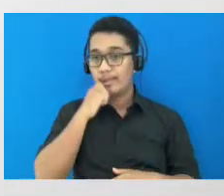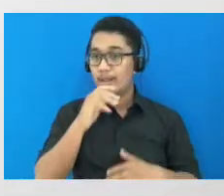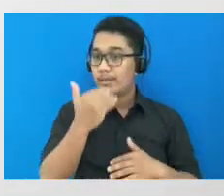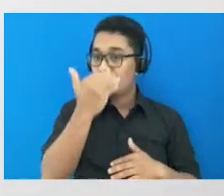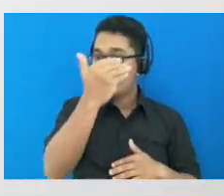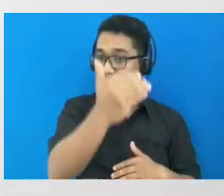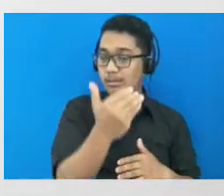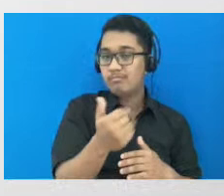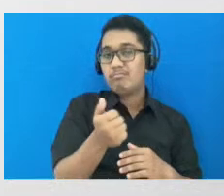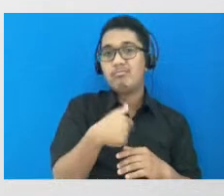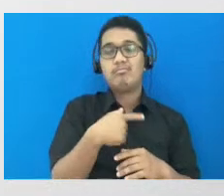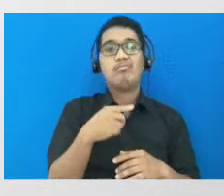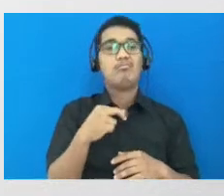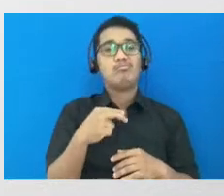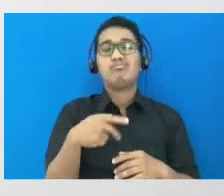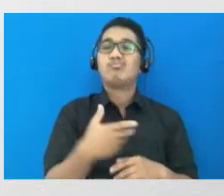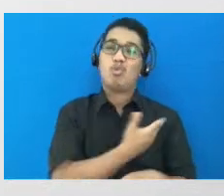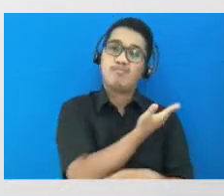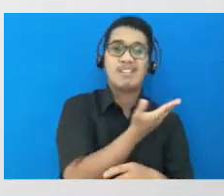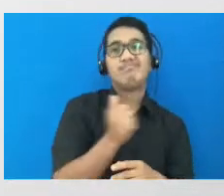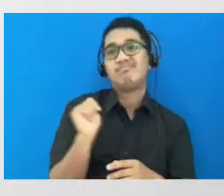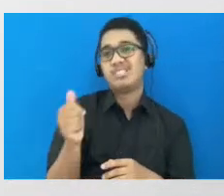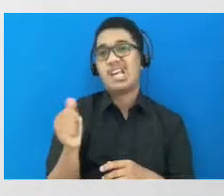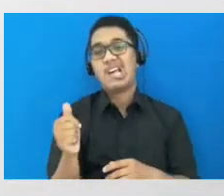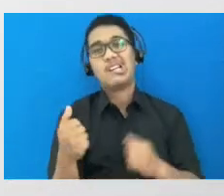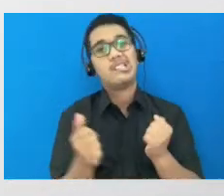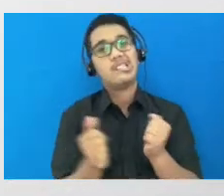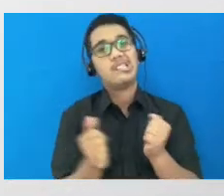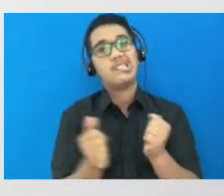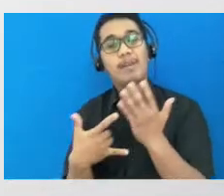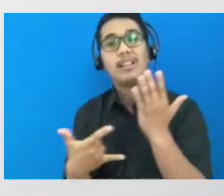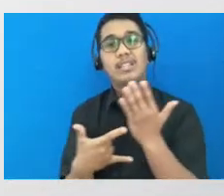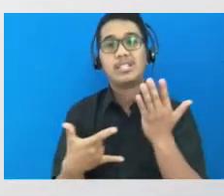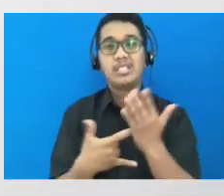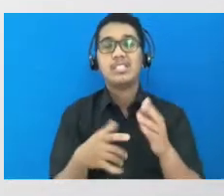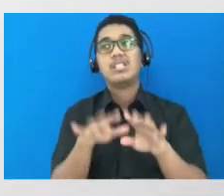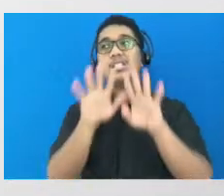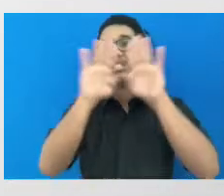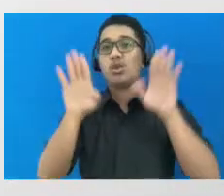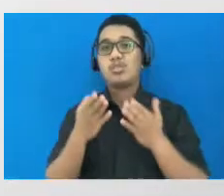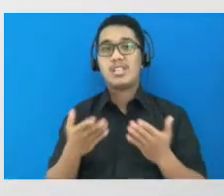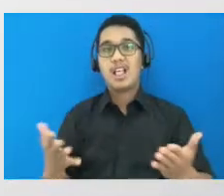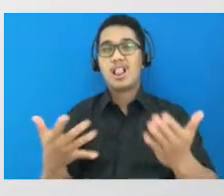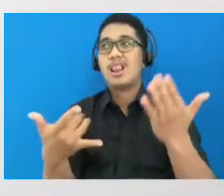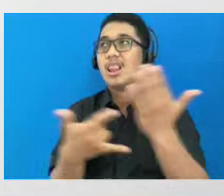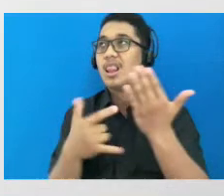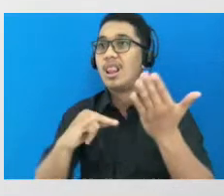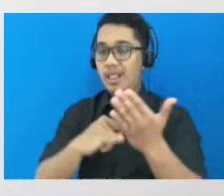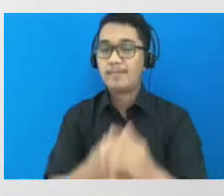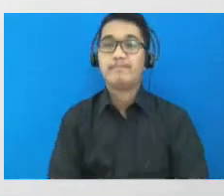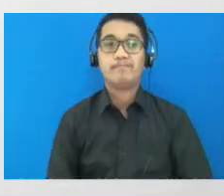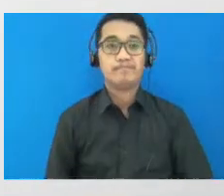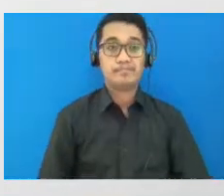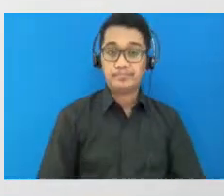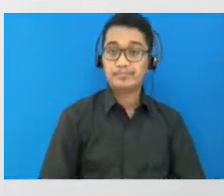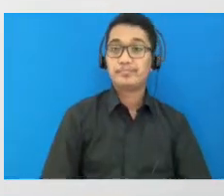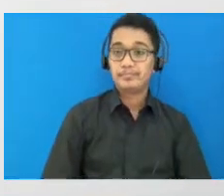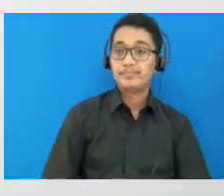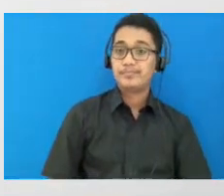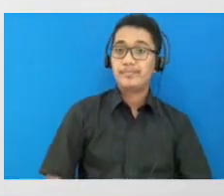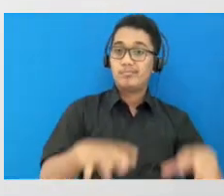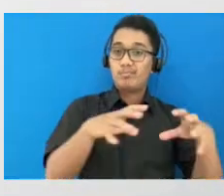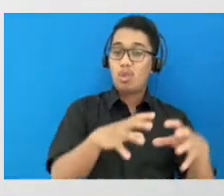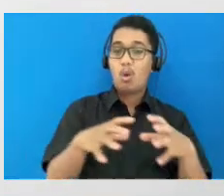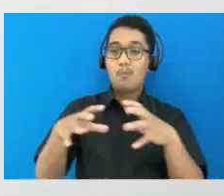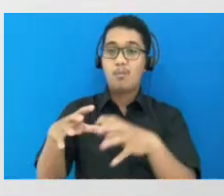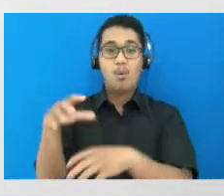korban-korban yang simpel dengan teknik-teknik simpel, pakai teknik social engineering tadi. Itu yang paling banyak. Dan kelompok-kelompok